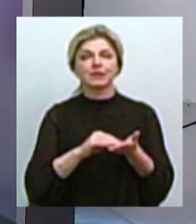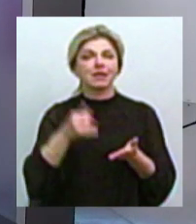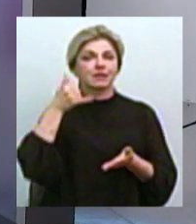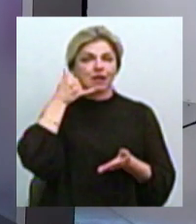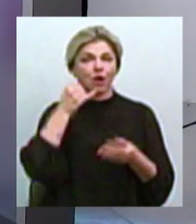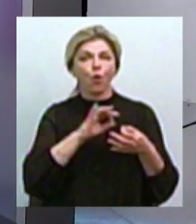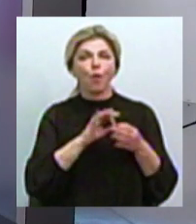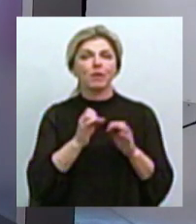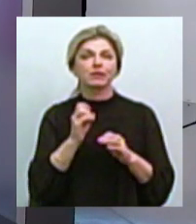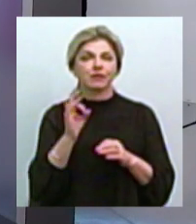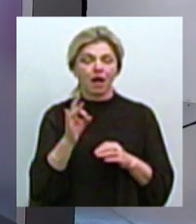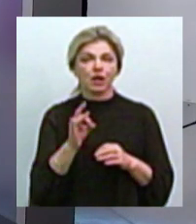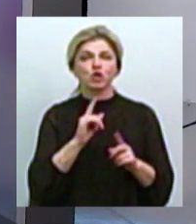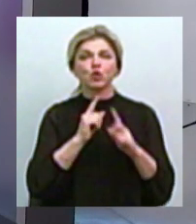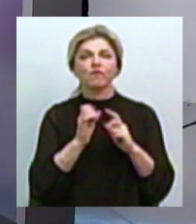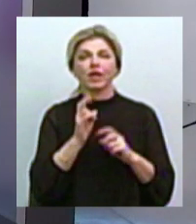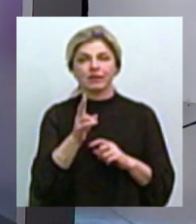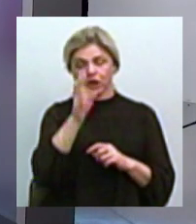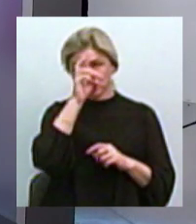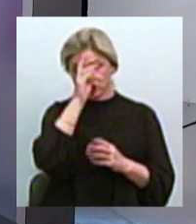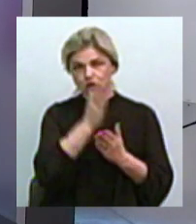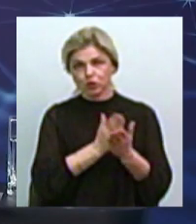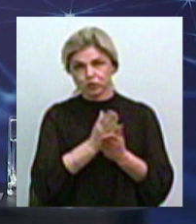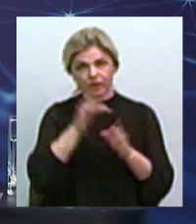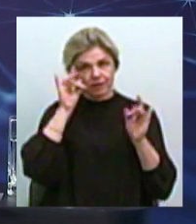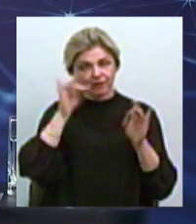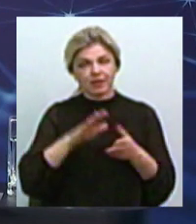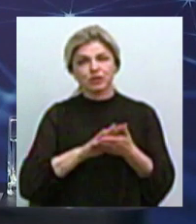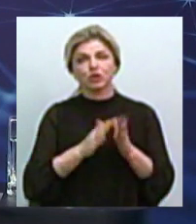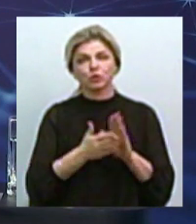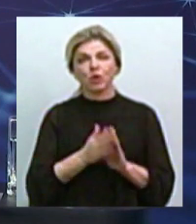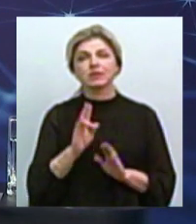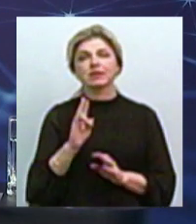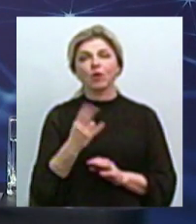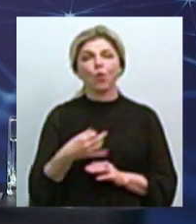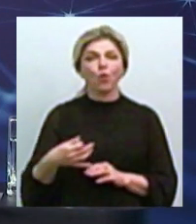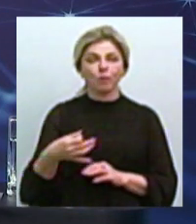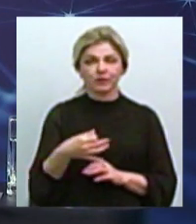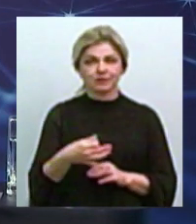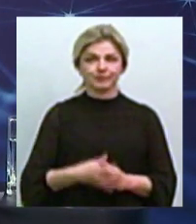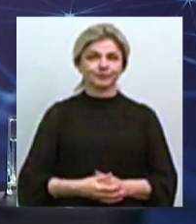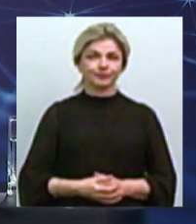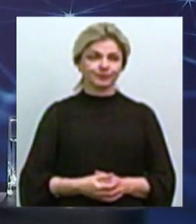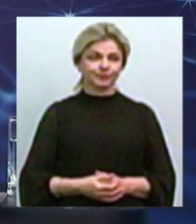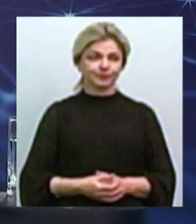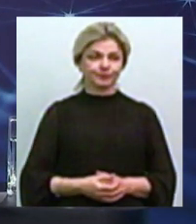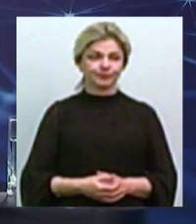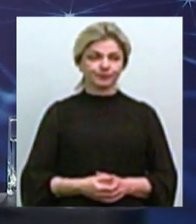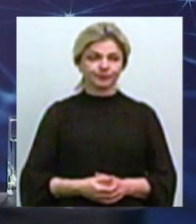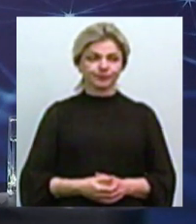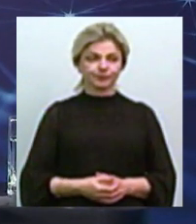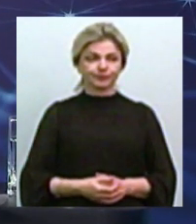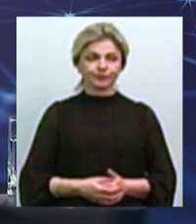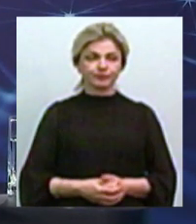речниці Головного управління Державної служби з надзвичайних ситуацій України у Миколаївській області Іляни Пацюк про участь у